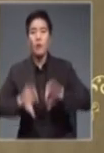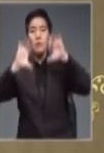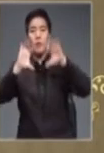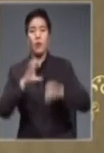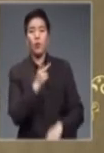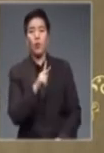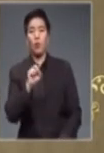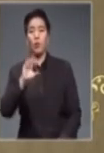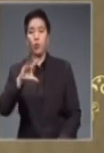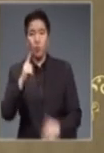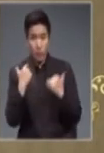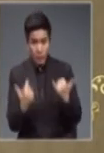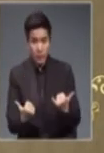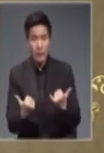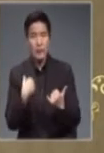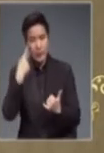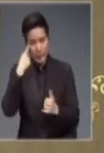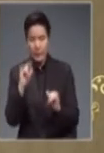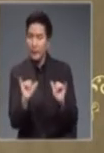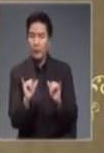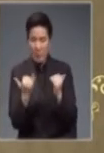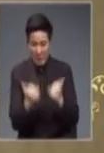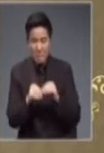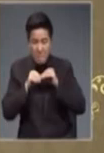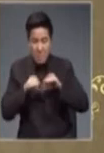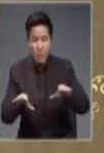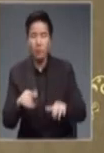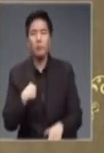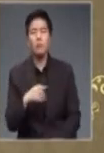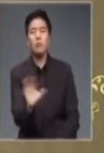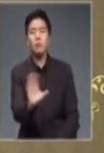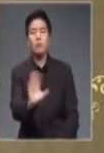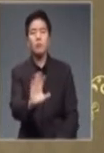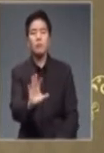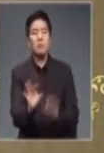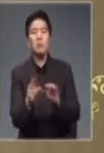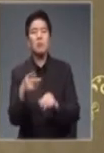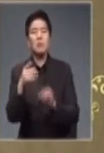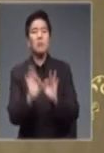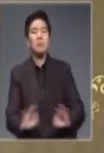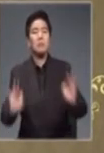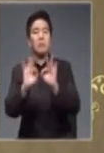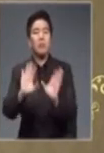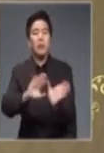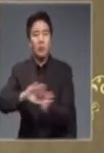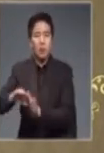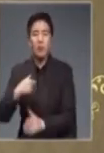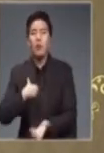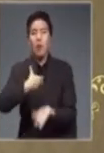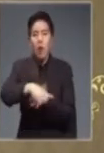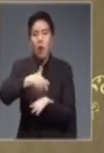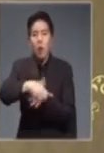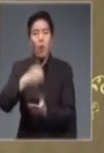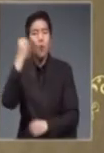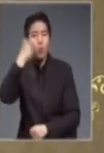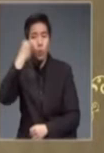ครับดังนั้นด้วยข้อมูลการจัดอันดับต่างๆที่ผ่านมาและล่าสุดผมจึงไม่อยากที่จะกล่าวอะไรมากนักนะครับเรื่องผล